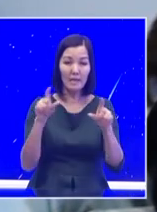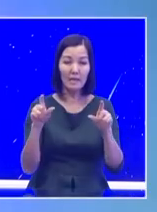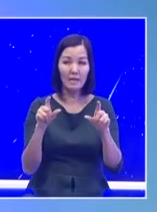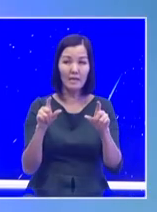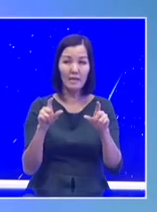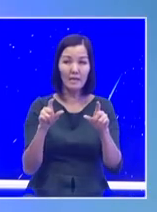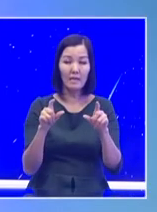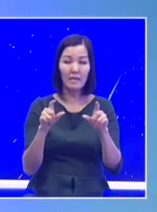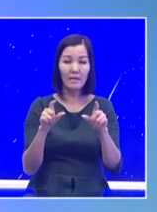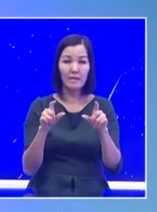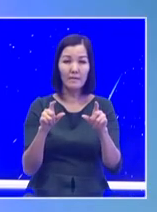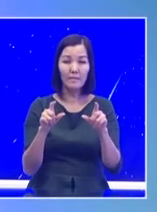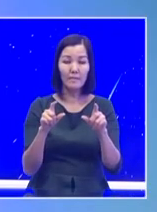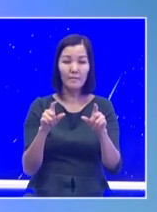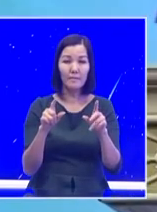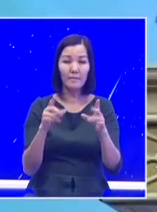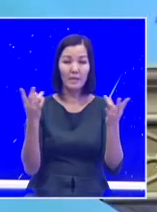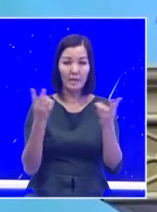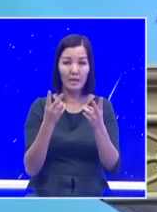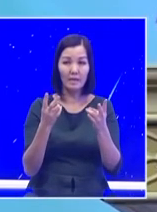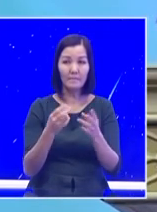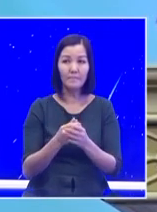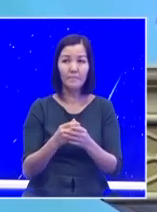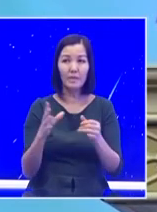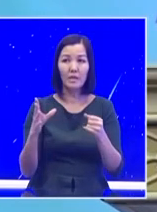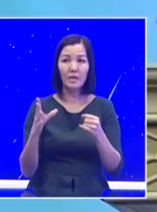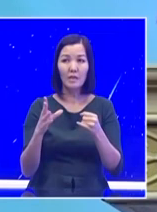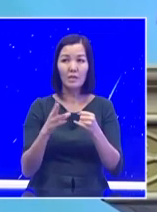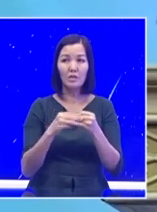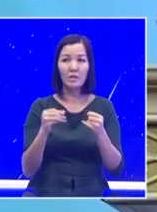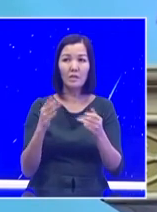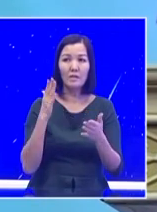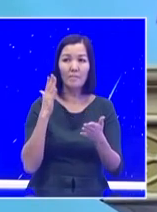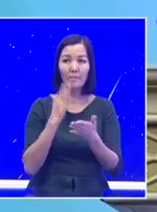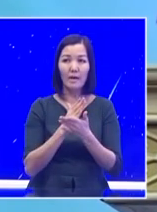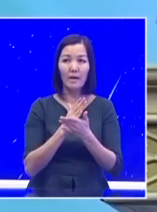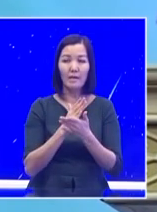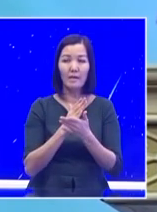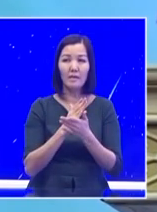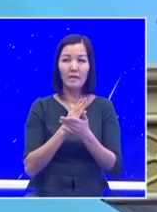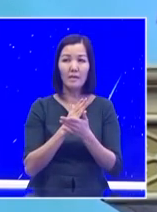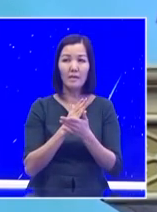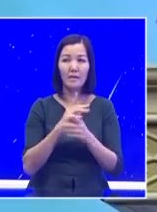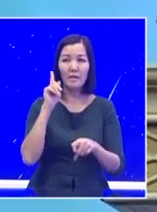стационарлық больница керек. Жері бар екен, тез